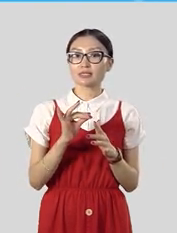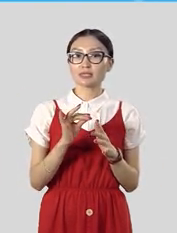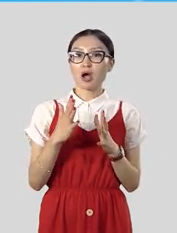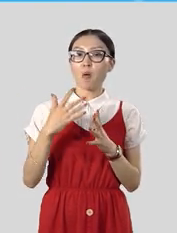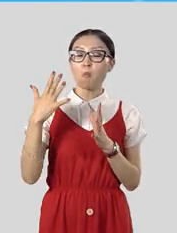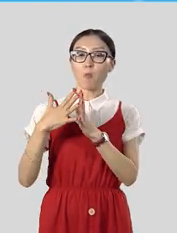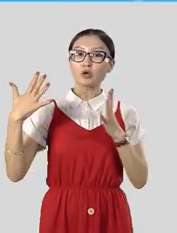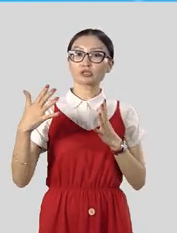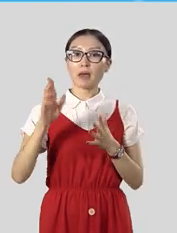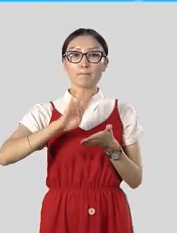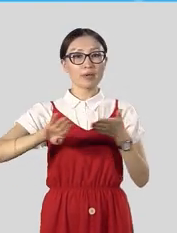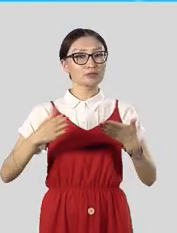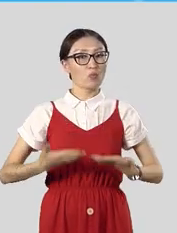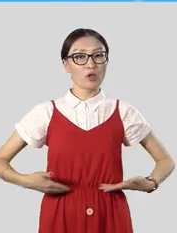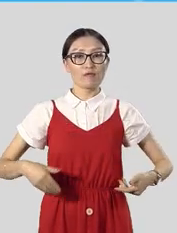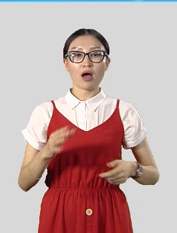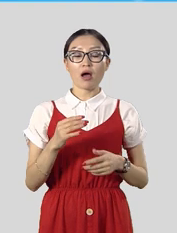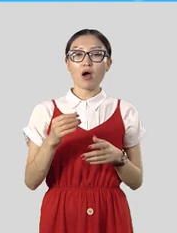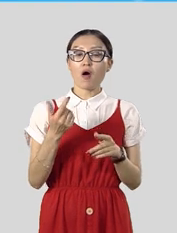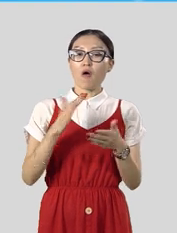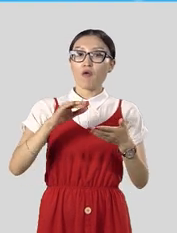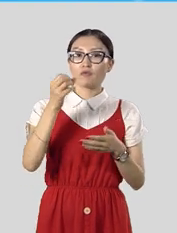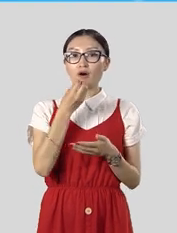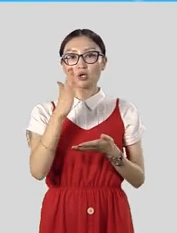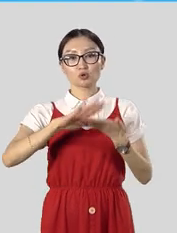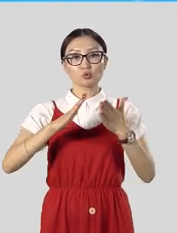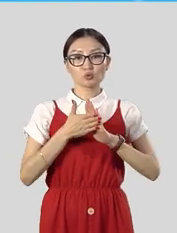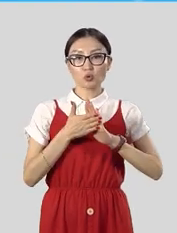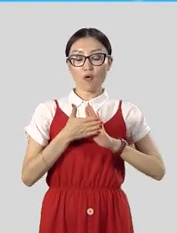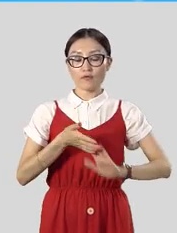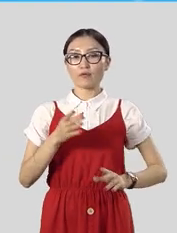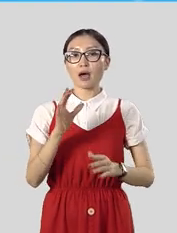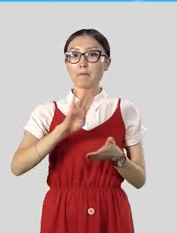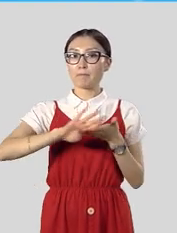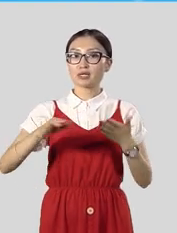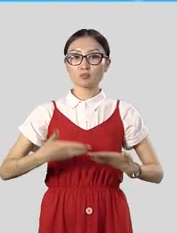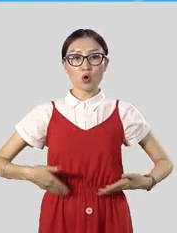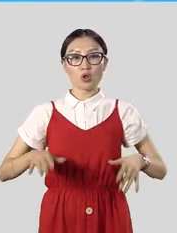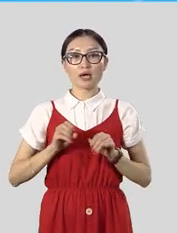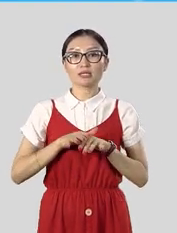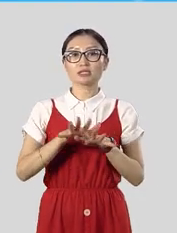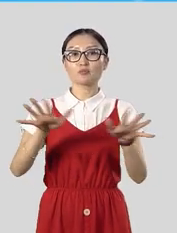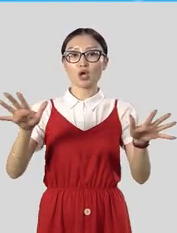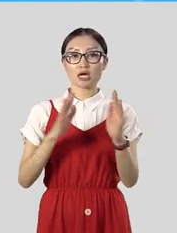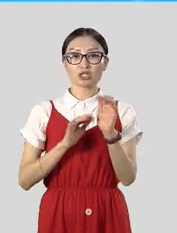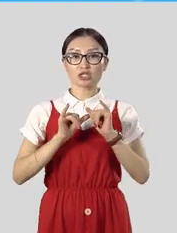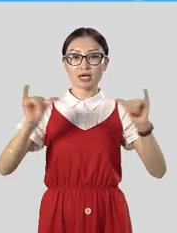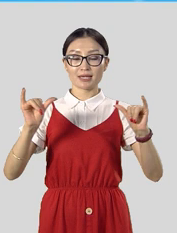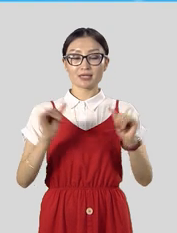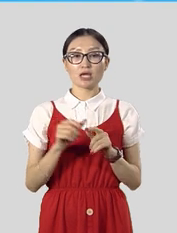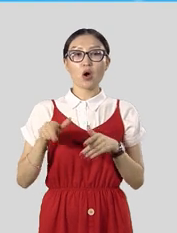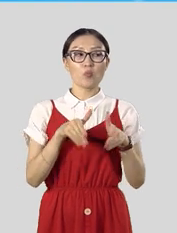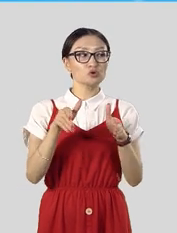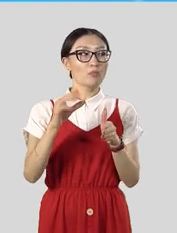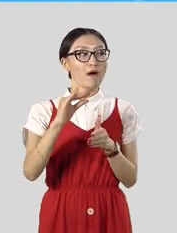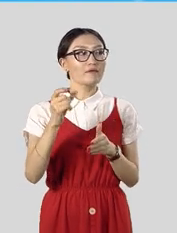бесполого. В благоприятных условиях у нее происходит бесполое размножение путем фрагментации тела